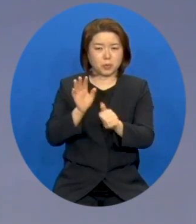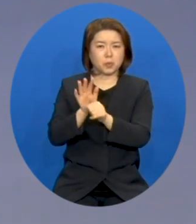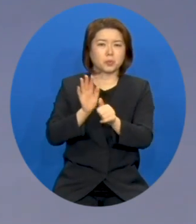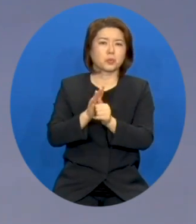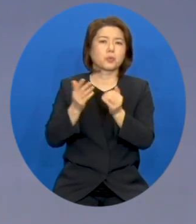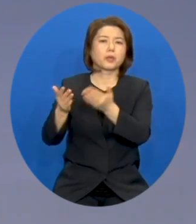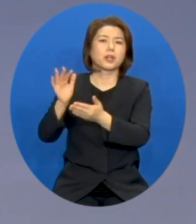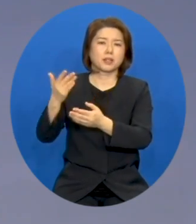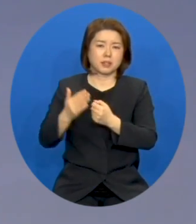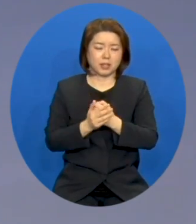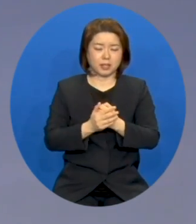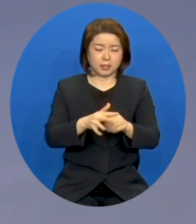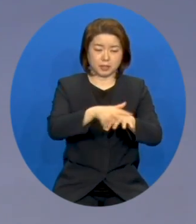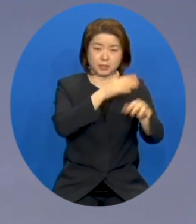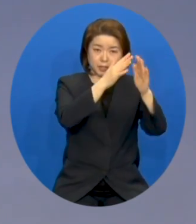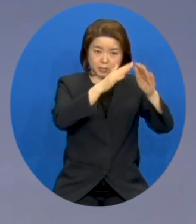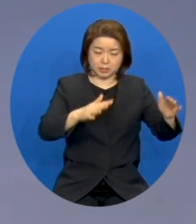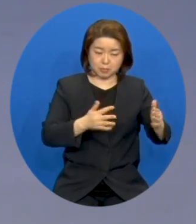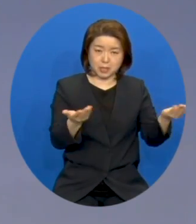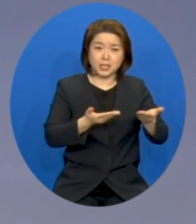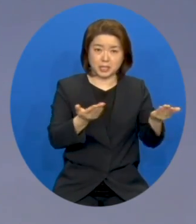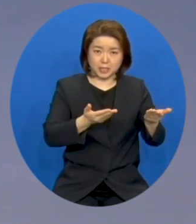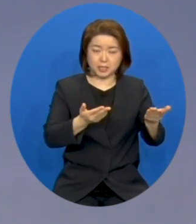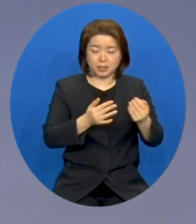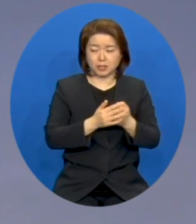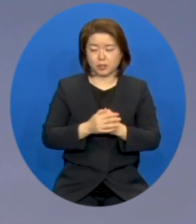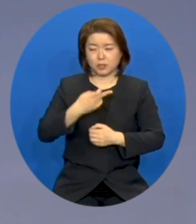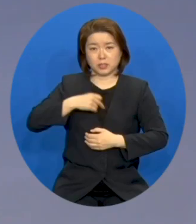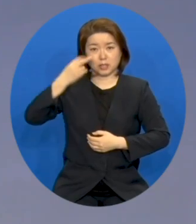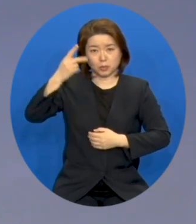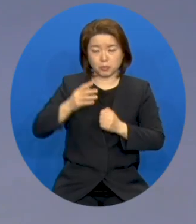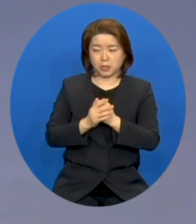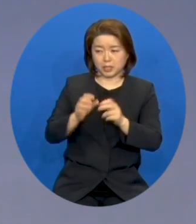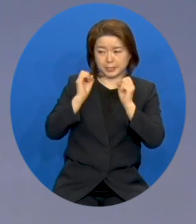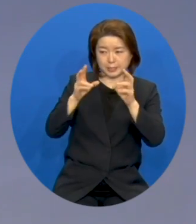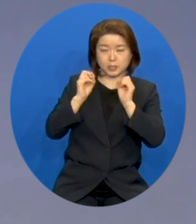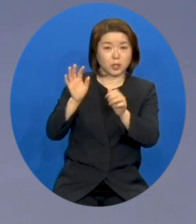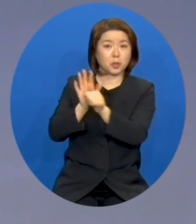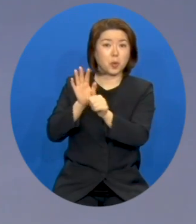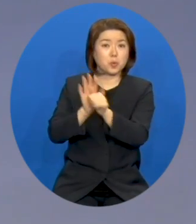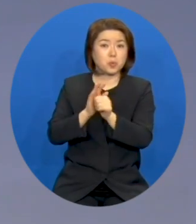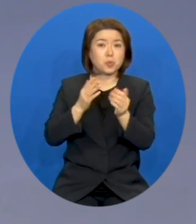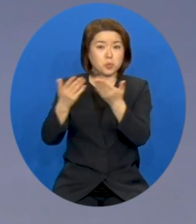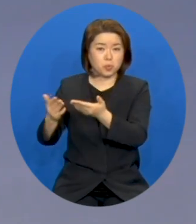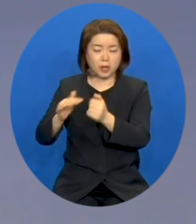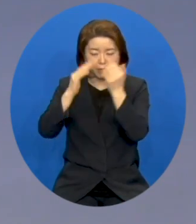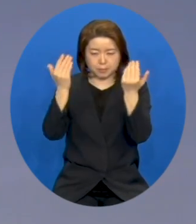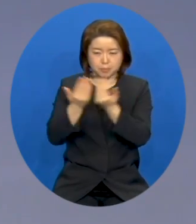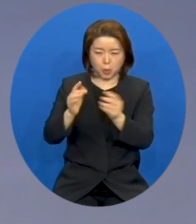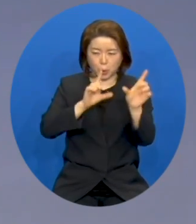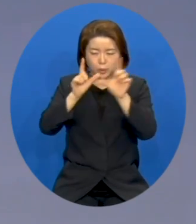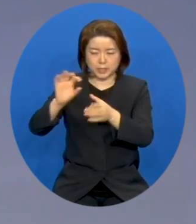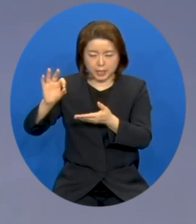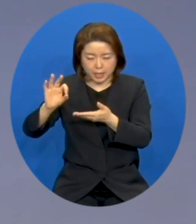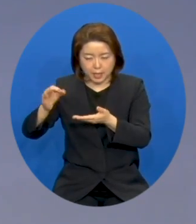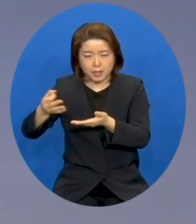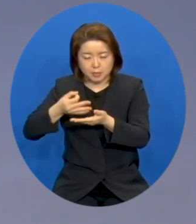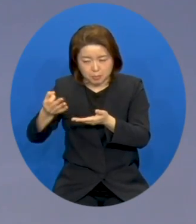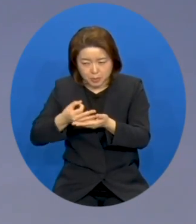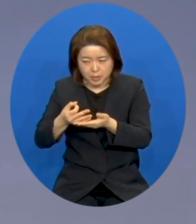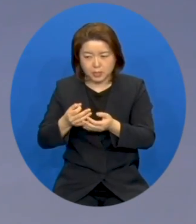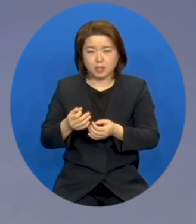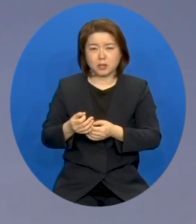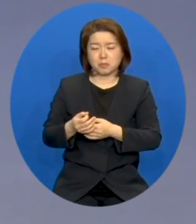그리고 그들은 천막 만드는 일을 하면서 사도 바울의 선교 후원자, 모든 생활비와 선교비를 충당하는